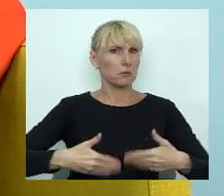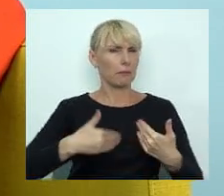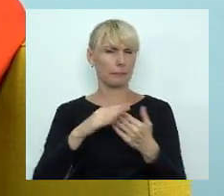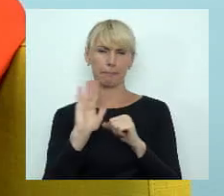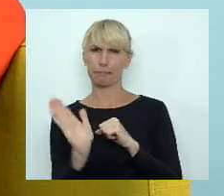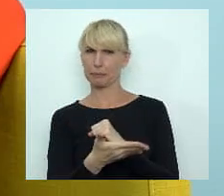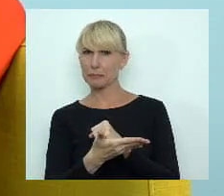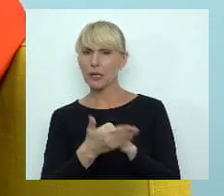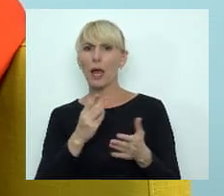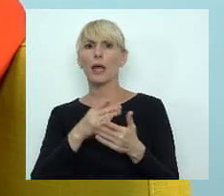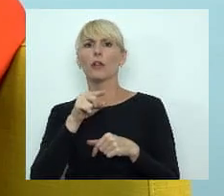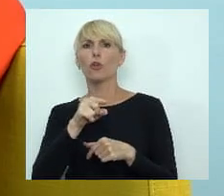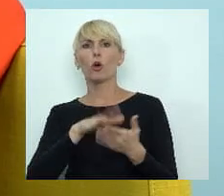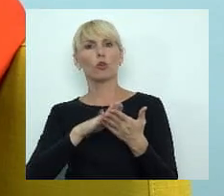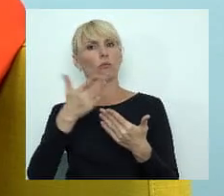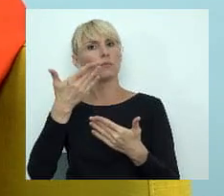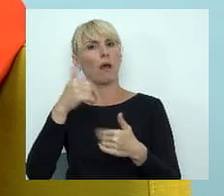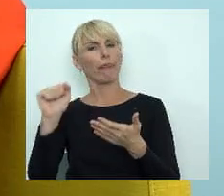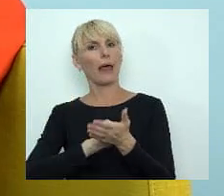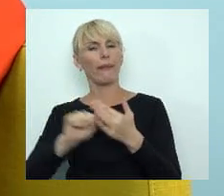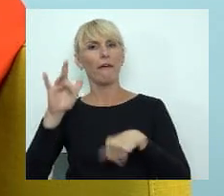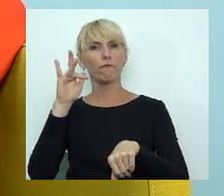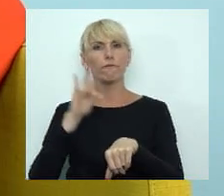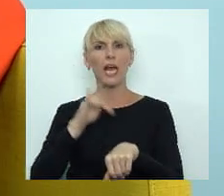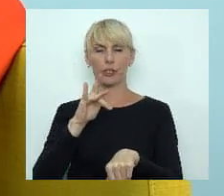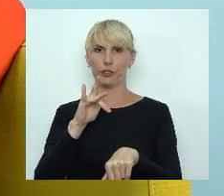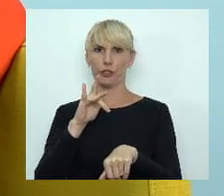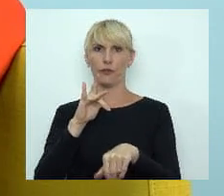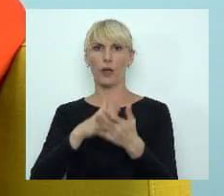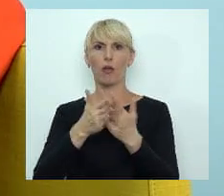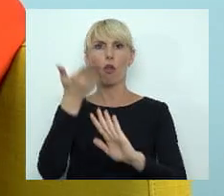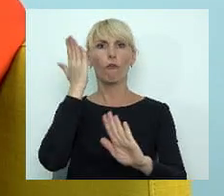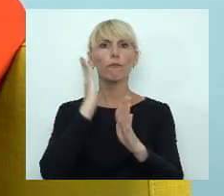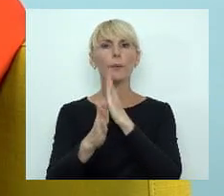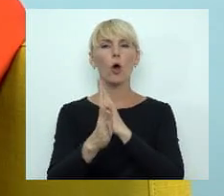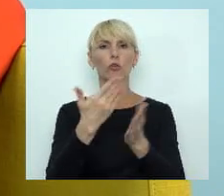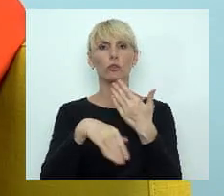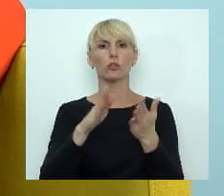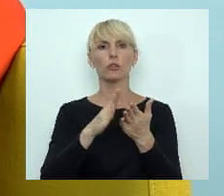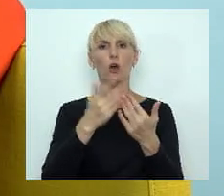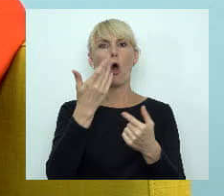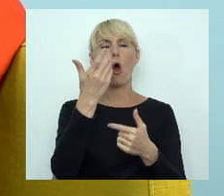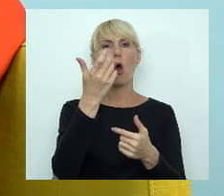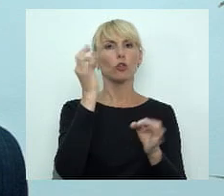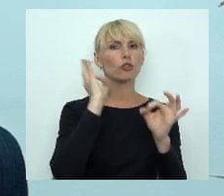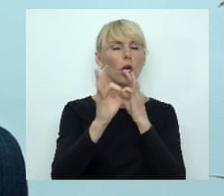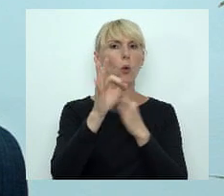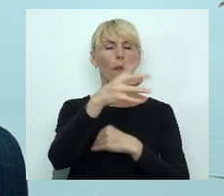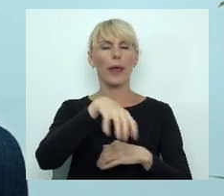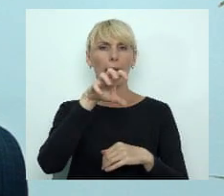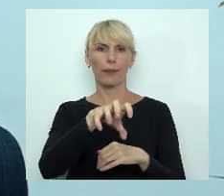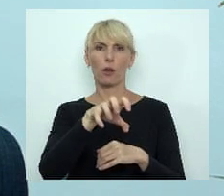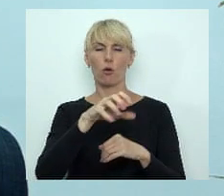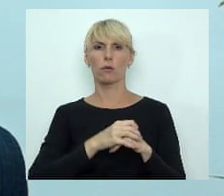nasze dane wrażliwe, czyli wprost, jak to nazwane zostało w RODO, dane, szczególne kategorie danych.